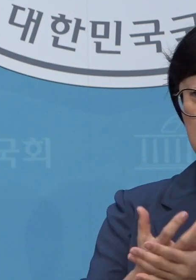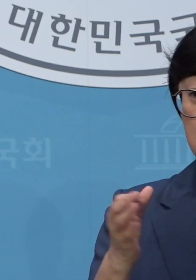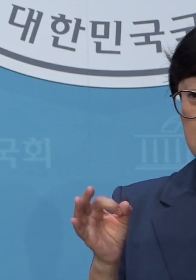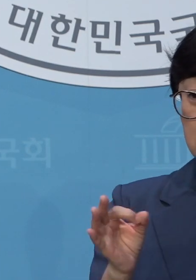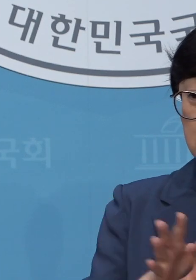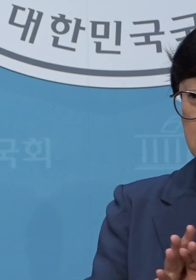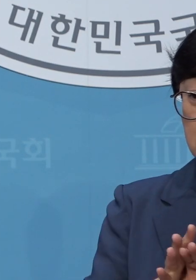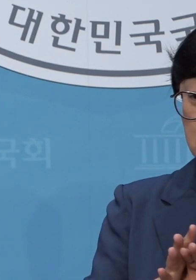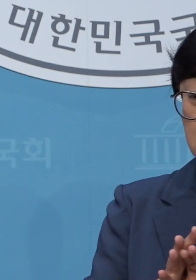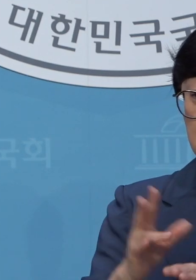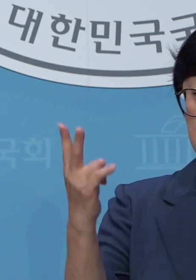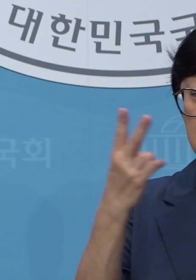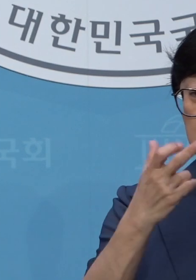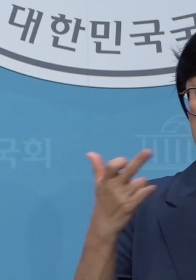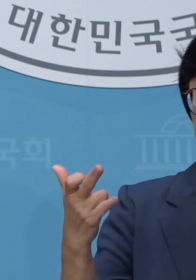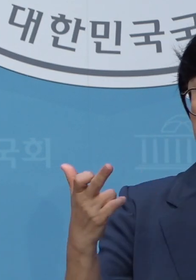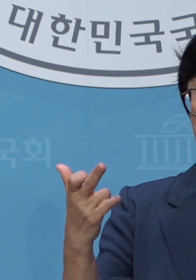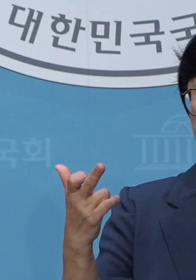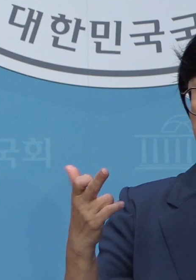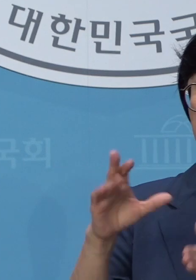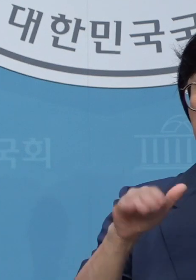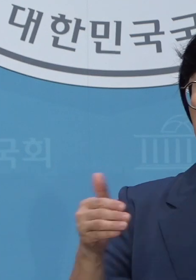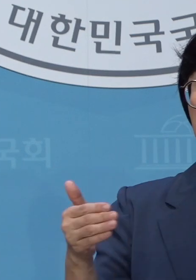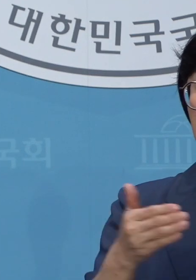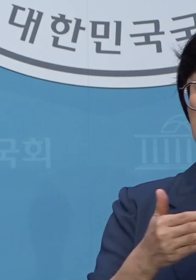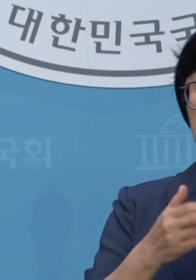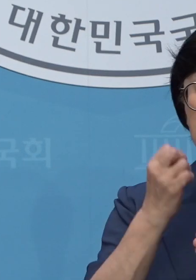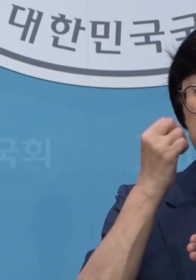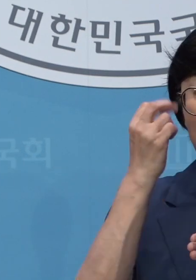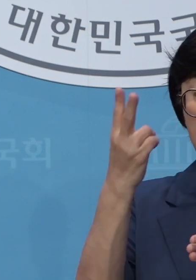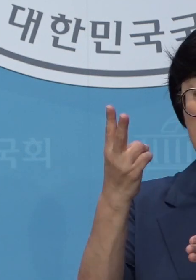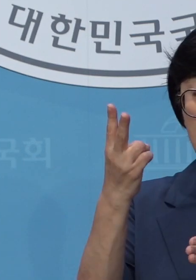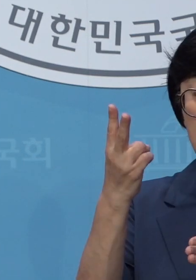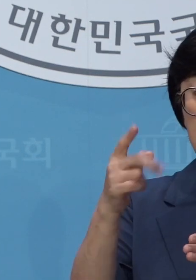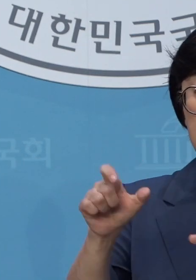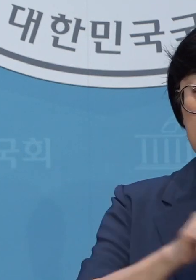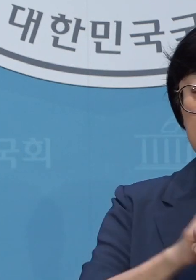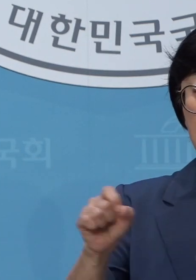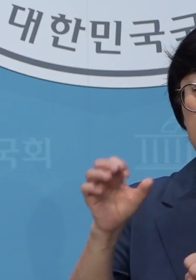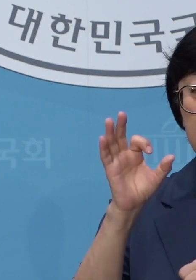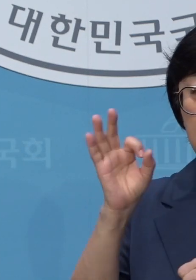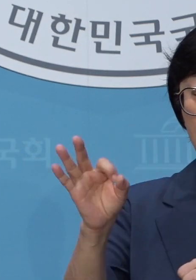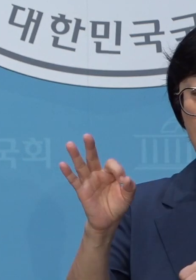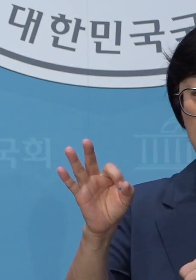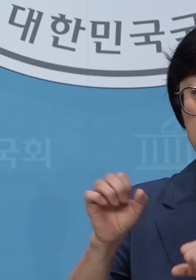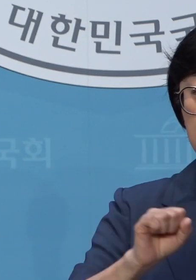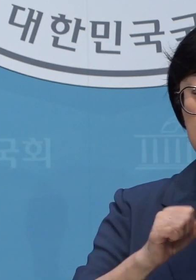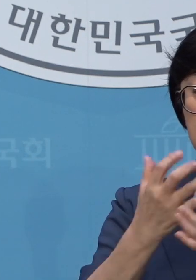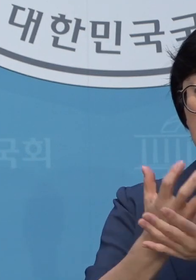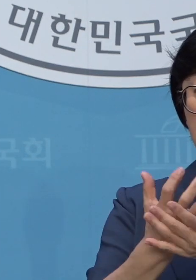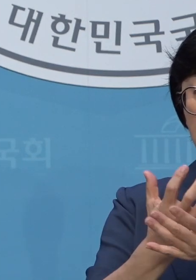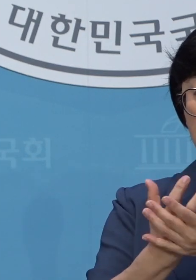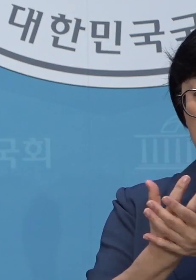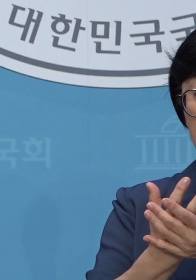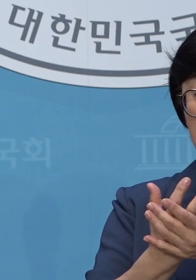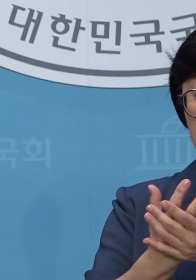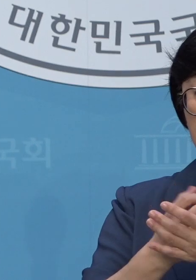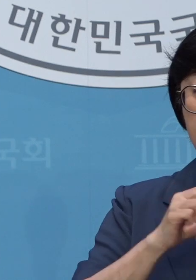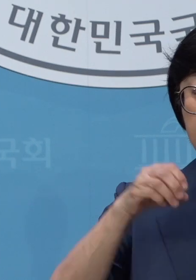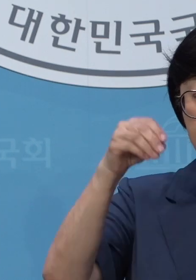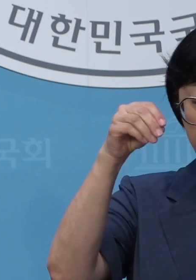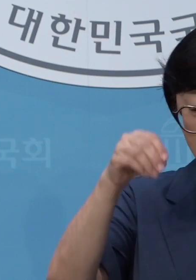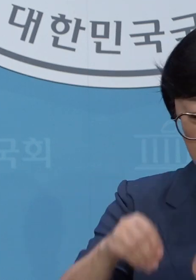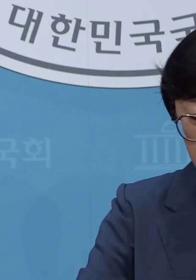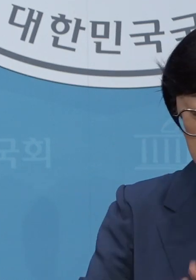대해 2017년 당시까지는 2개월마다 특활비 자료를 폐기하는 관리지침이